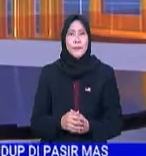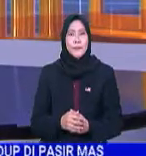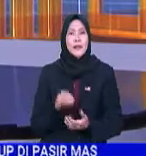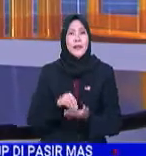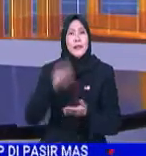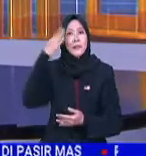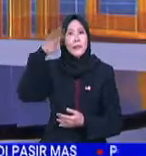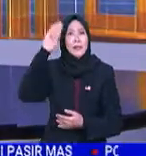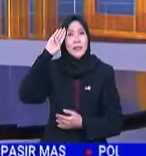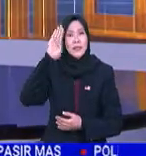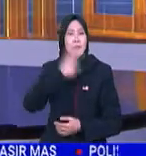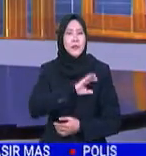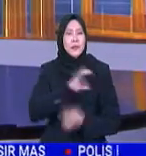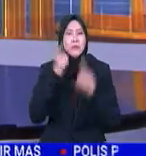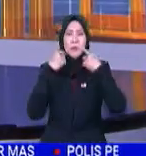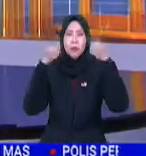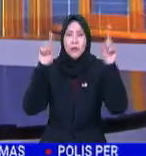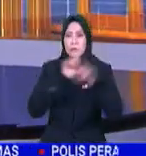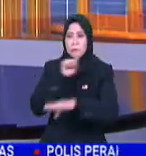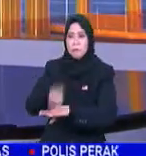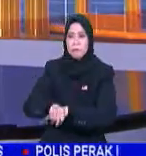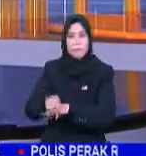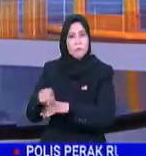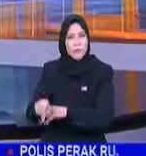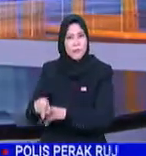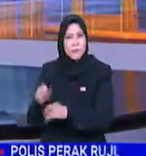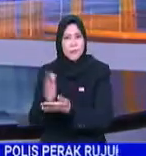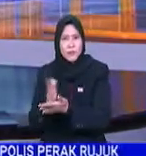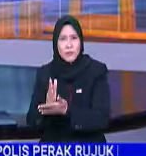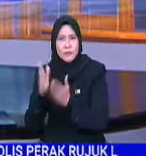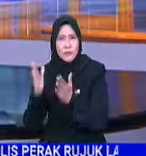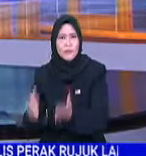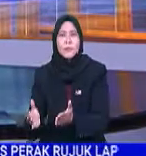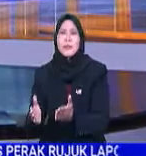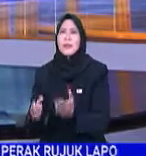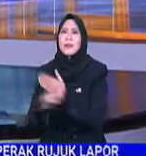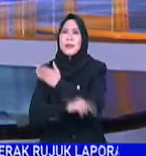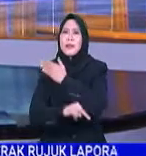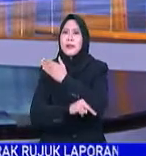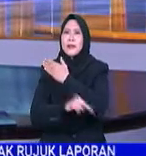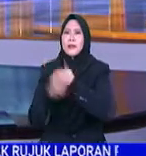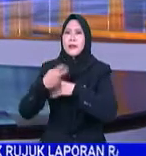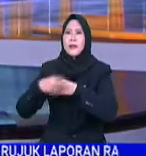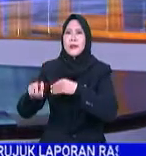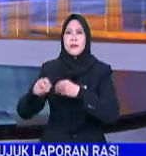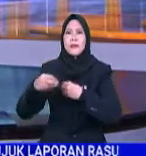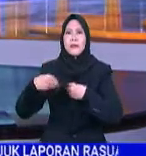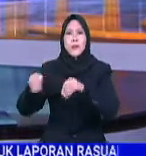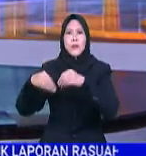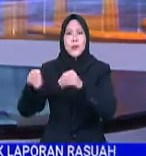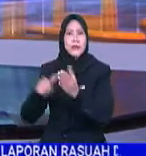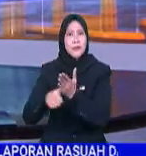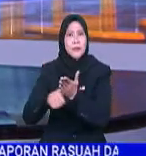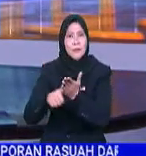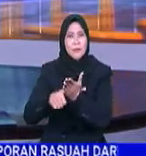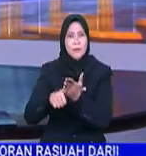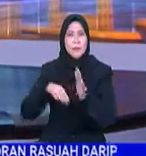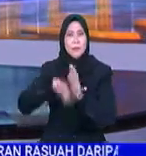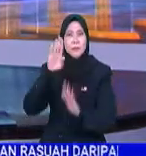Di Perlis, polis berjaya menumpaskan sindiket yang menjadi negeri itu sebagai transit pengedaran dadah.